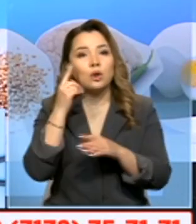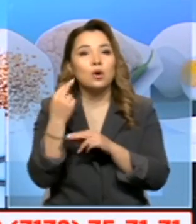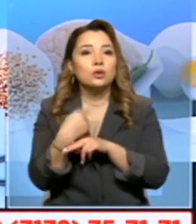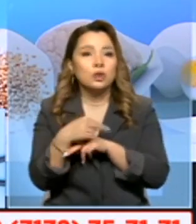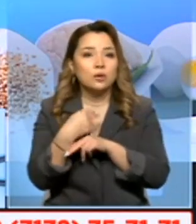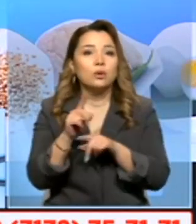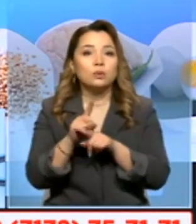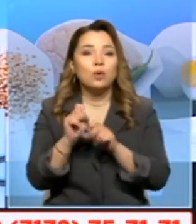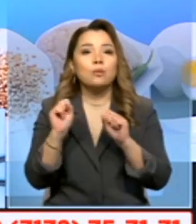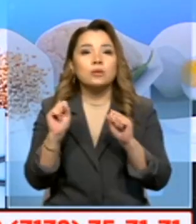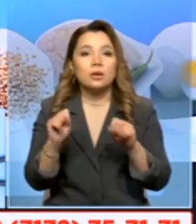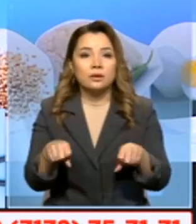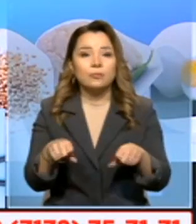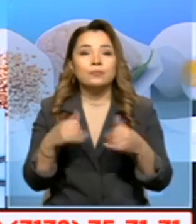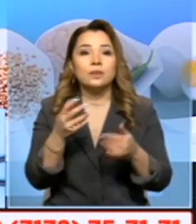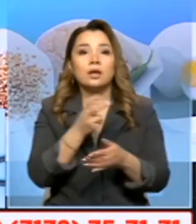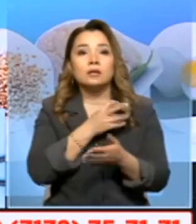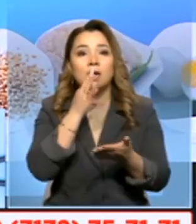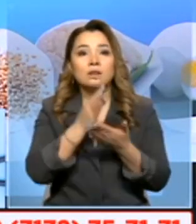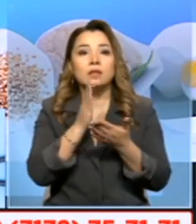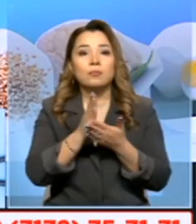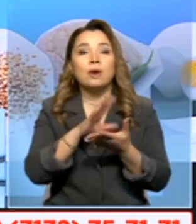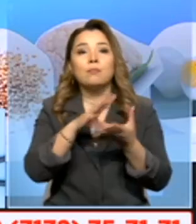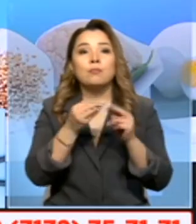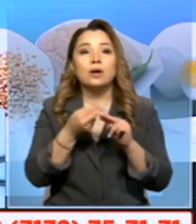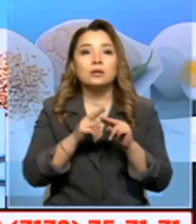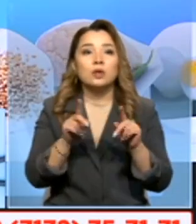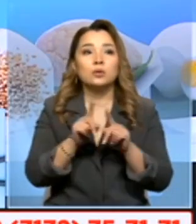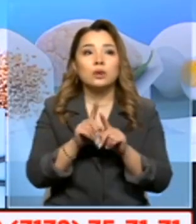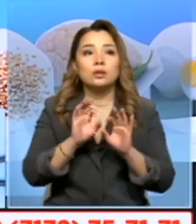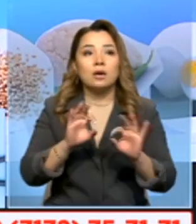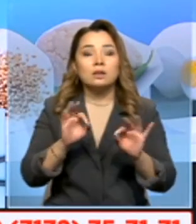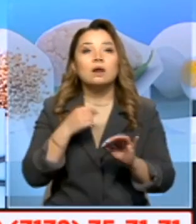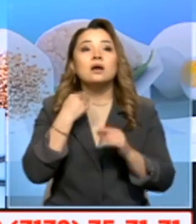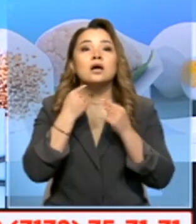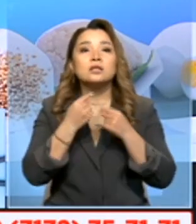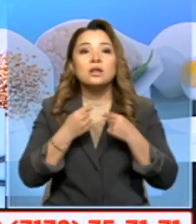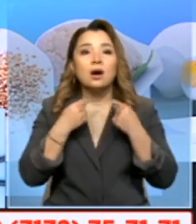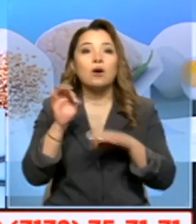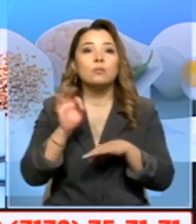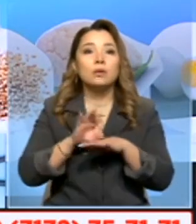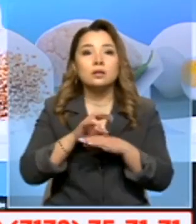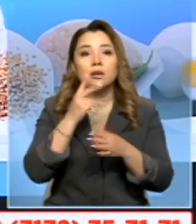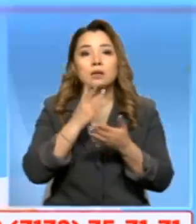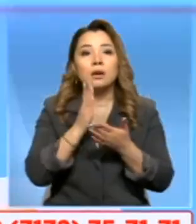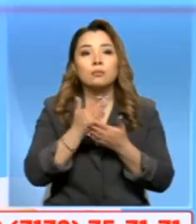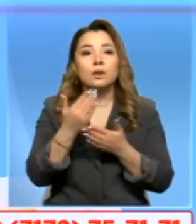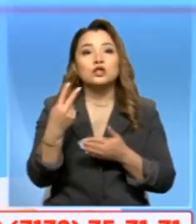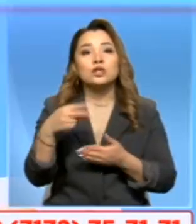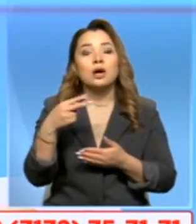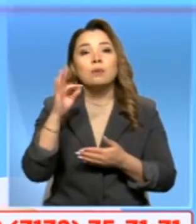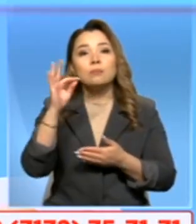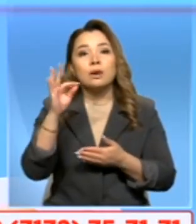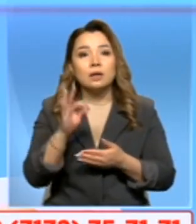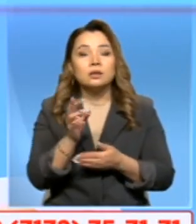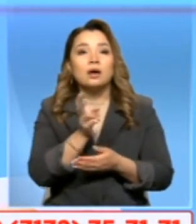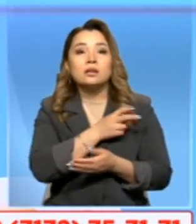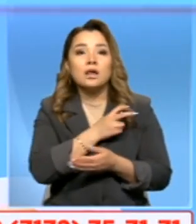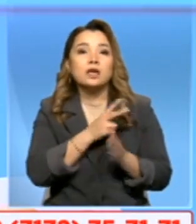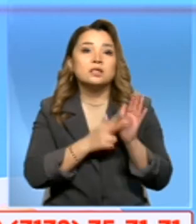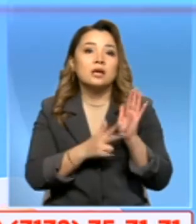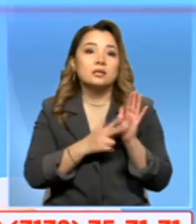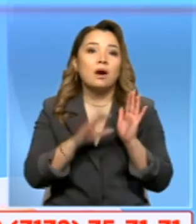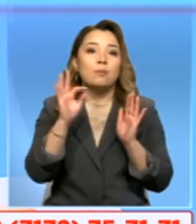мүмкін және болады. Иә, дәрігер айтқандай барлық, әсіресе осы қалқанша безінің ауырын бүгін айтып отырған 20% дәріге